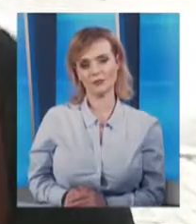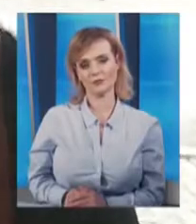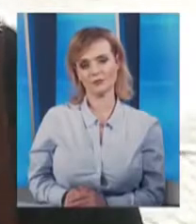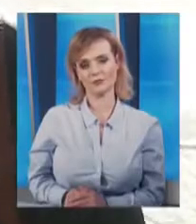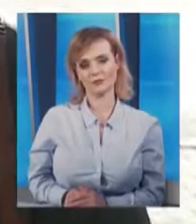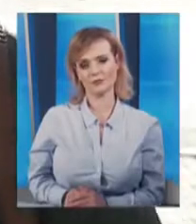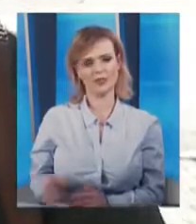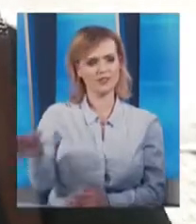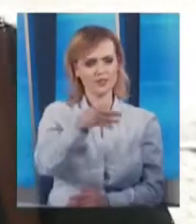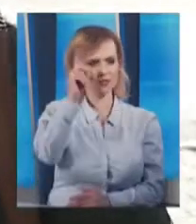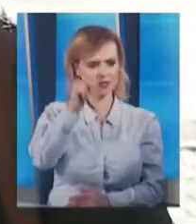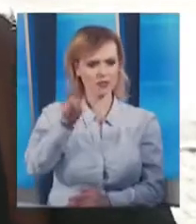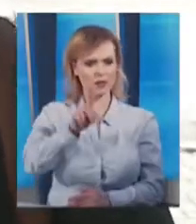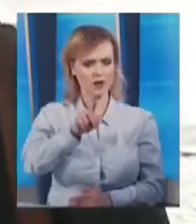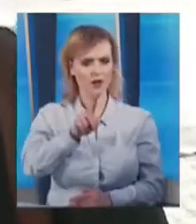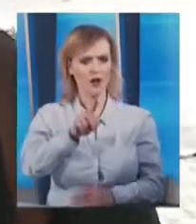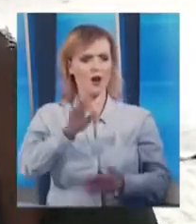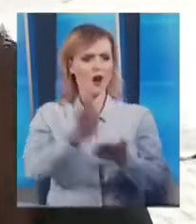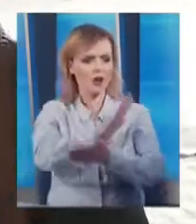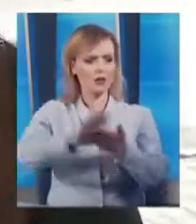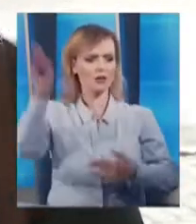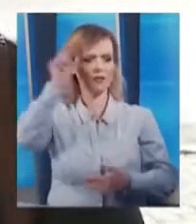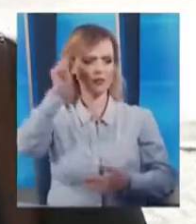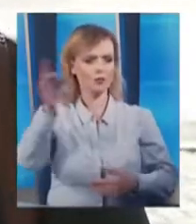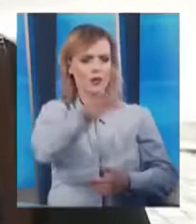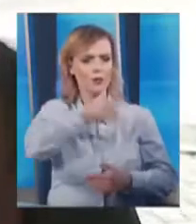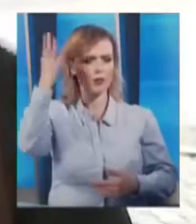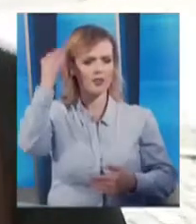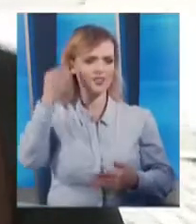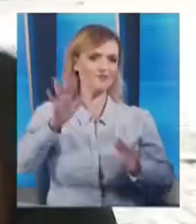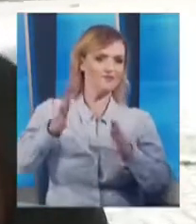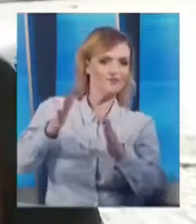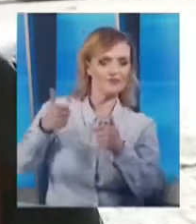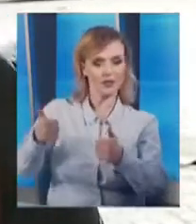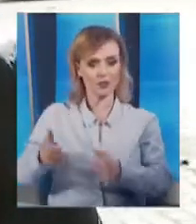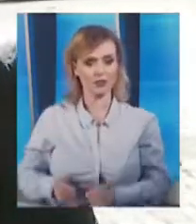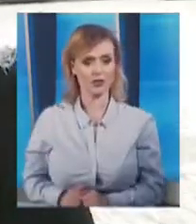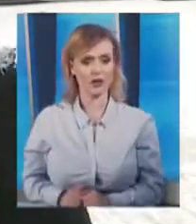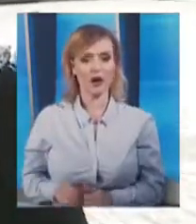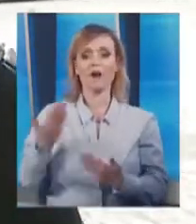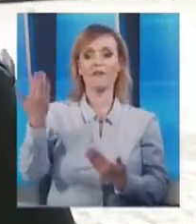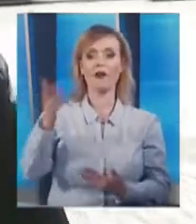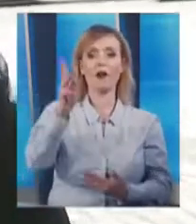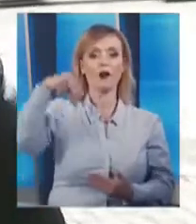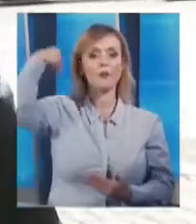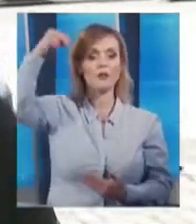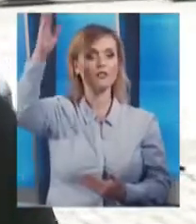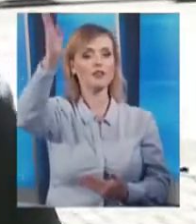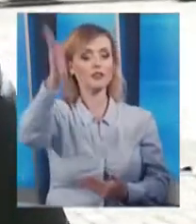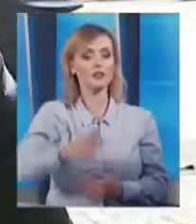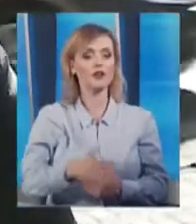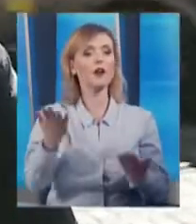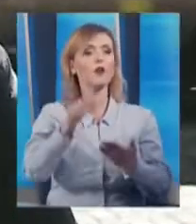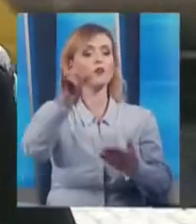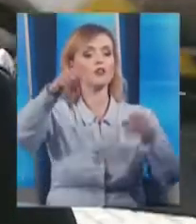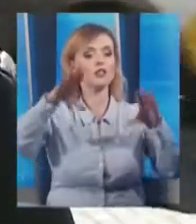Toți cunoaștem că calitatea învățământului în Republica Moldova lasă de dorit. Dumneavoastră, ca președinte, pe viitor, ce